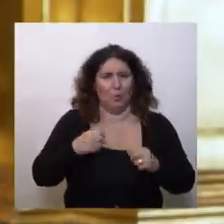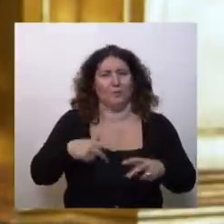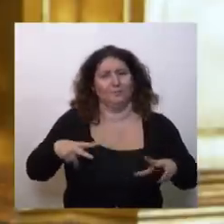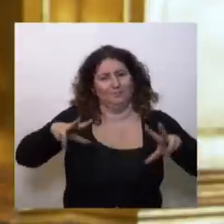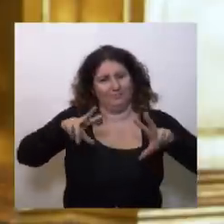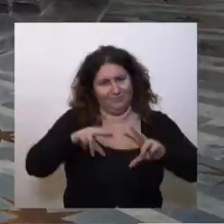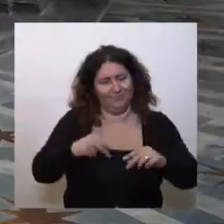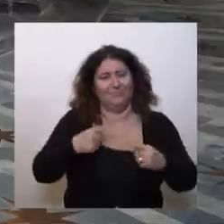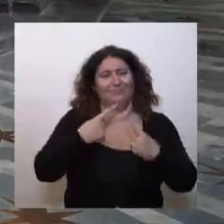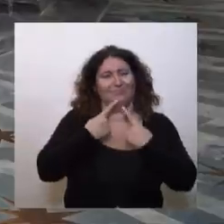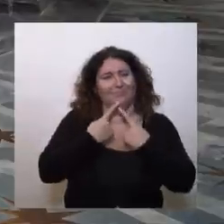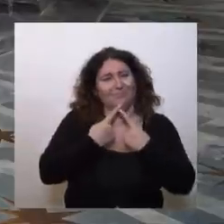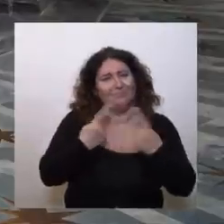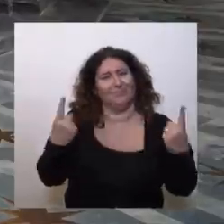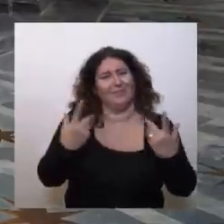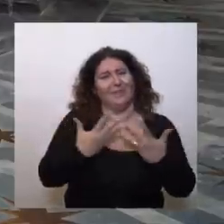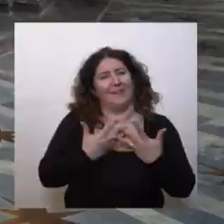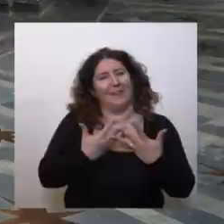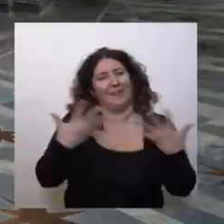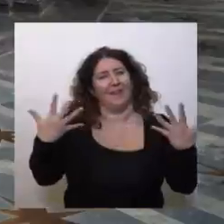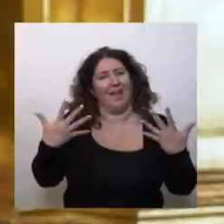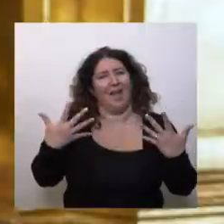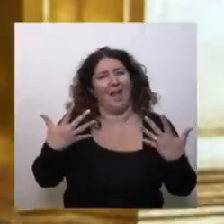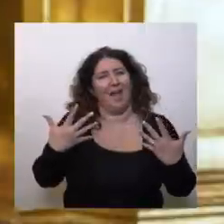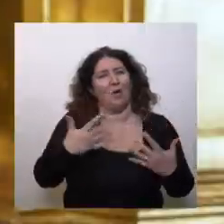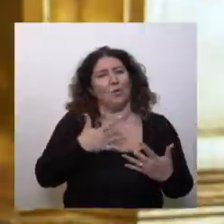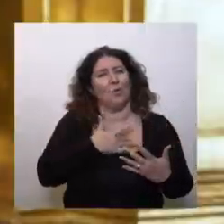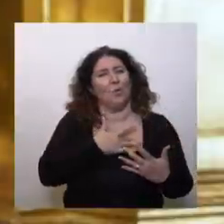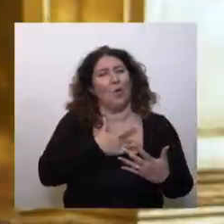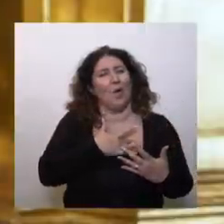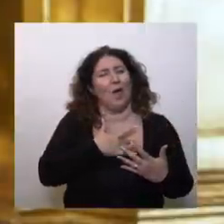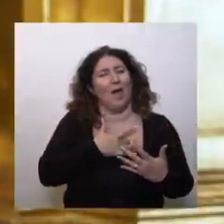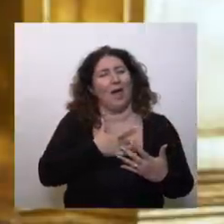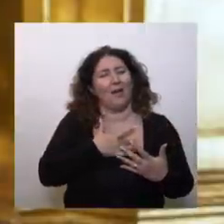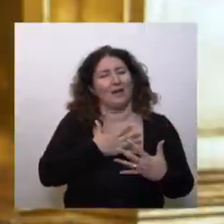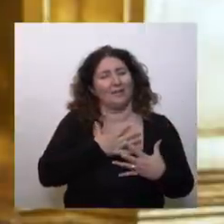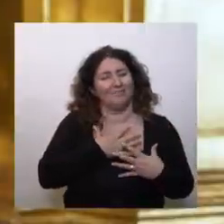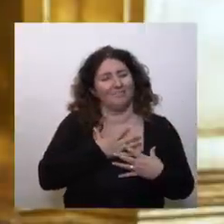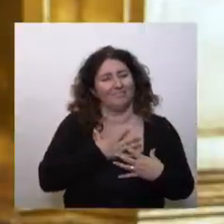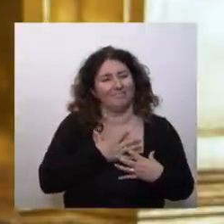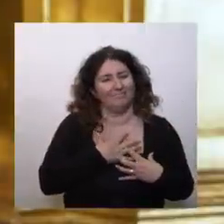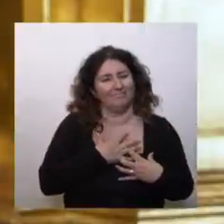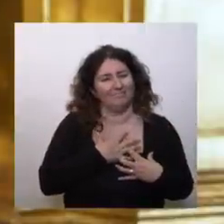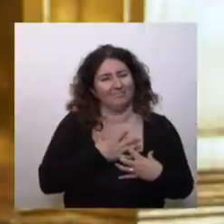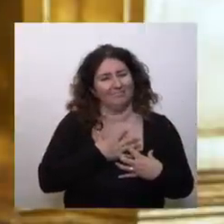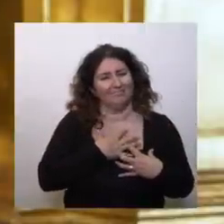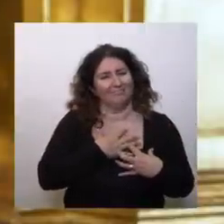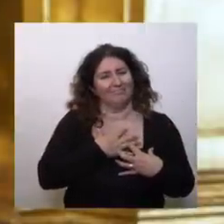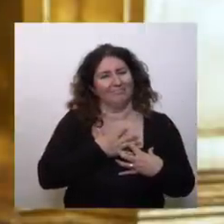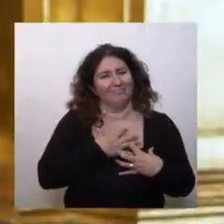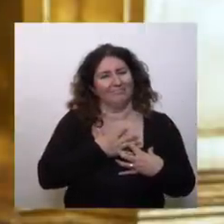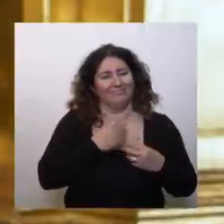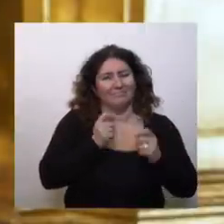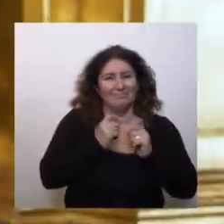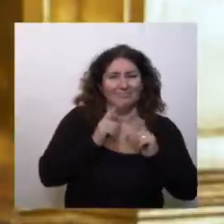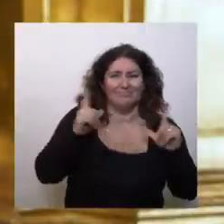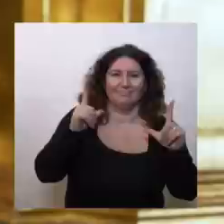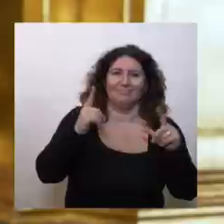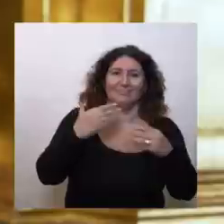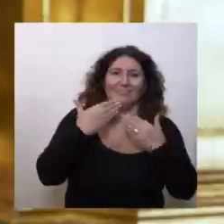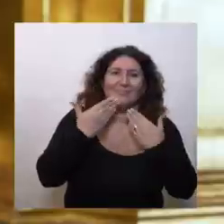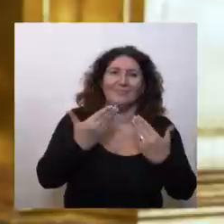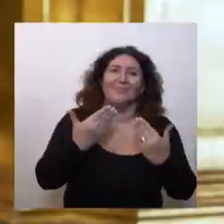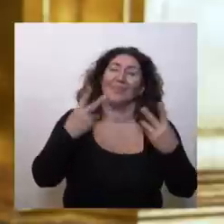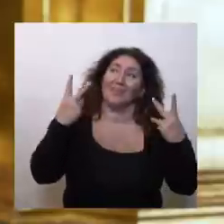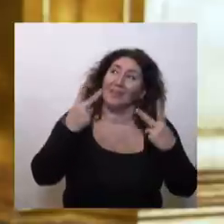una volta, con il cuore commosso, stupito e riconoscente: davvero,